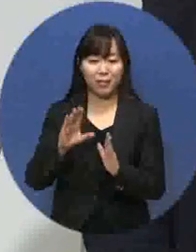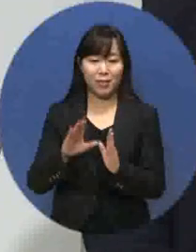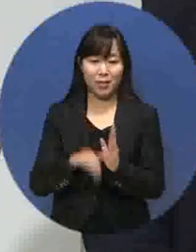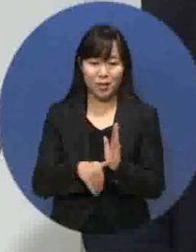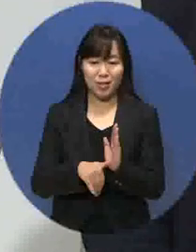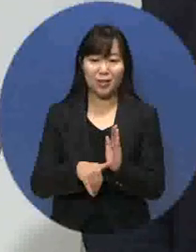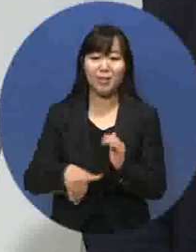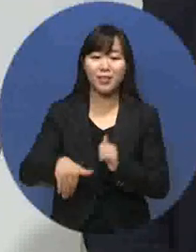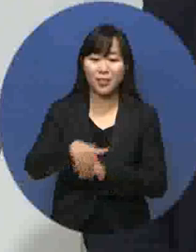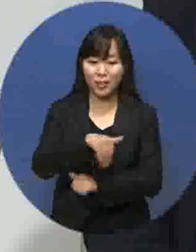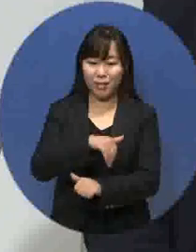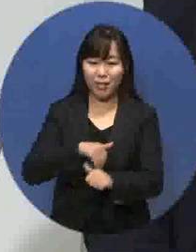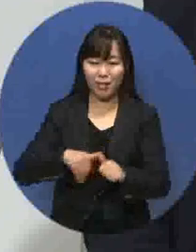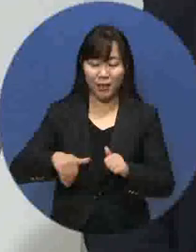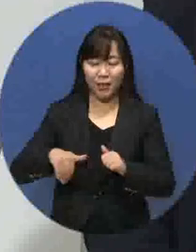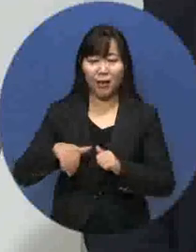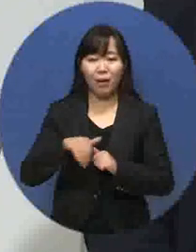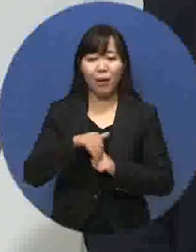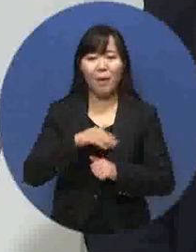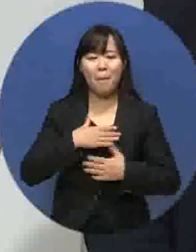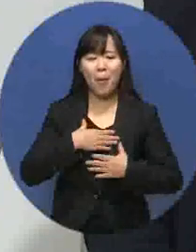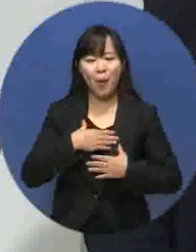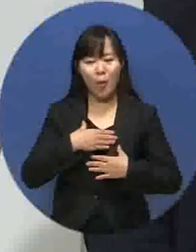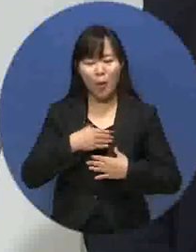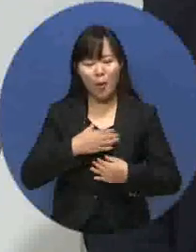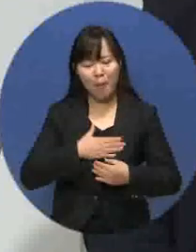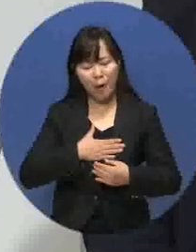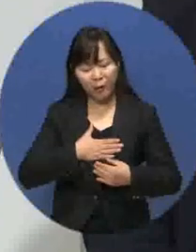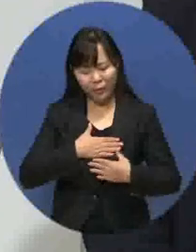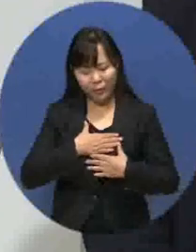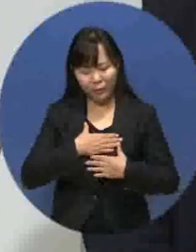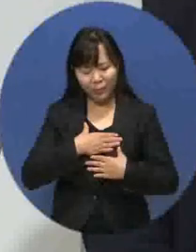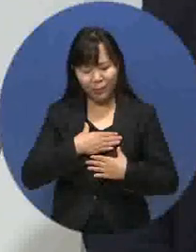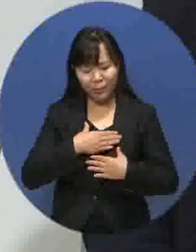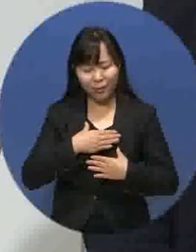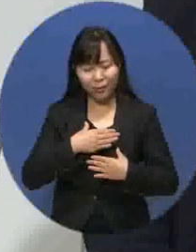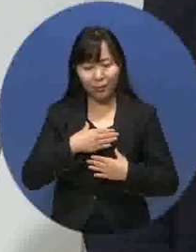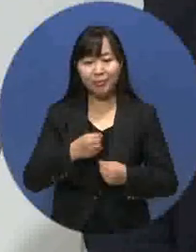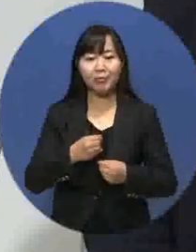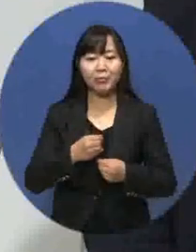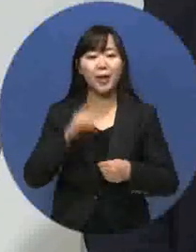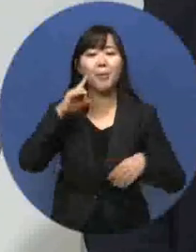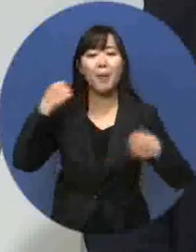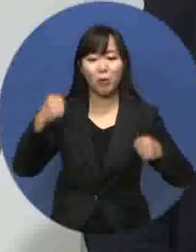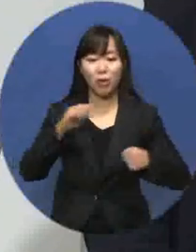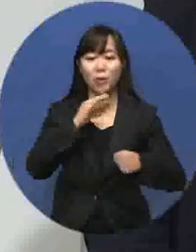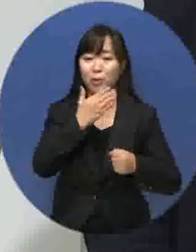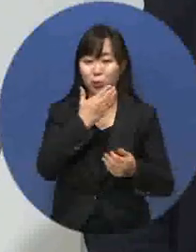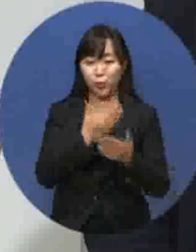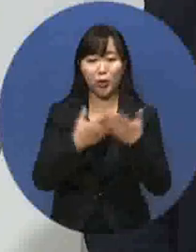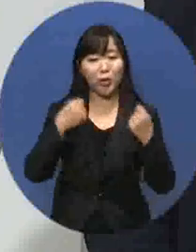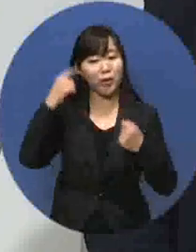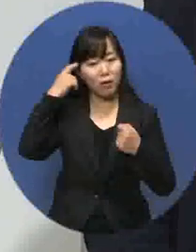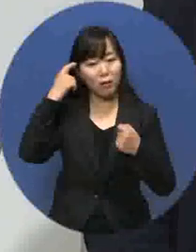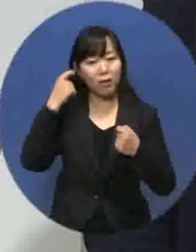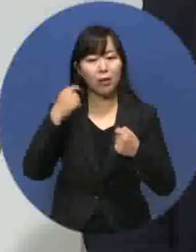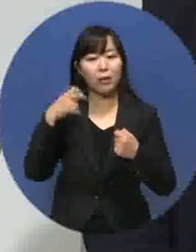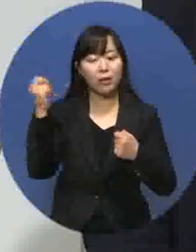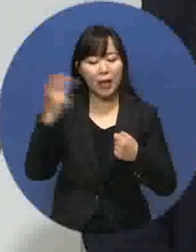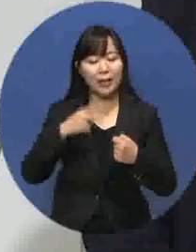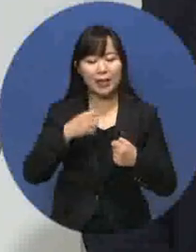느낌의 상태 평온한 상태 심리적인 평온한 상태가 배우들에게 굉장히 중요하다고 생각하거든요. 그게 도화지를